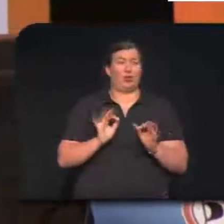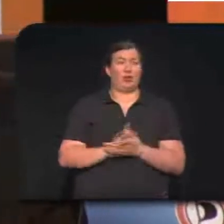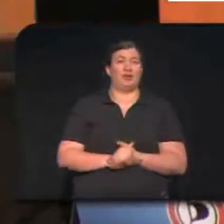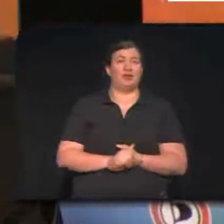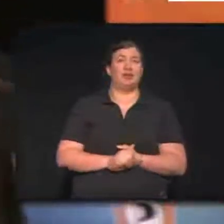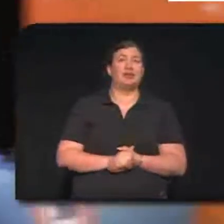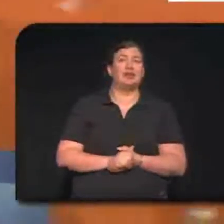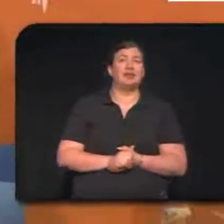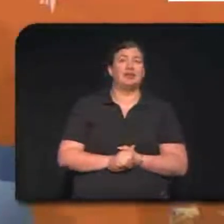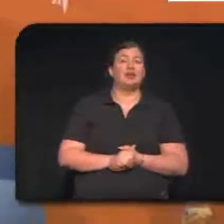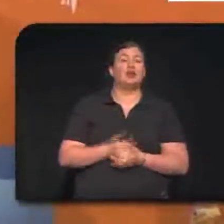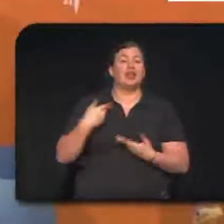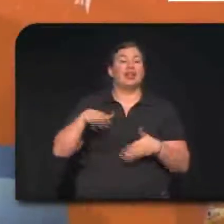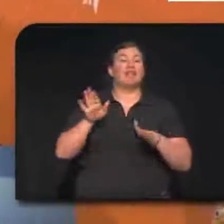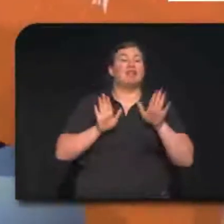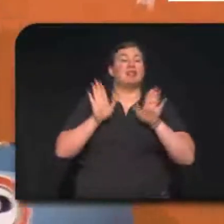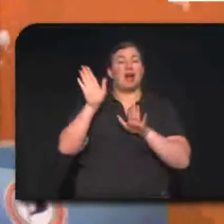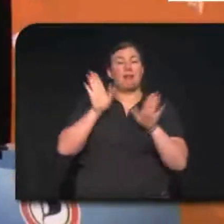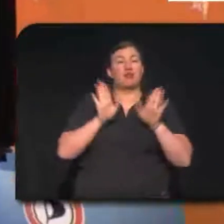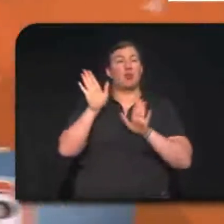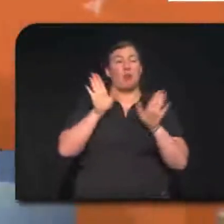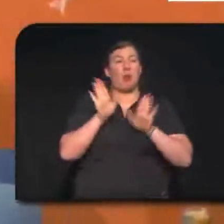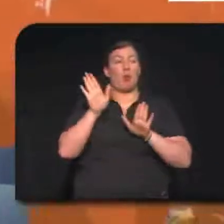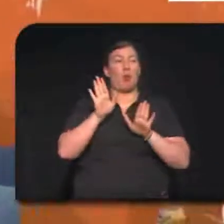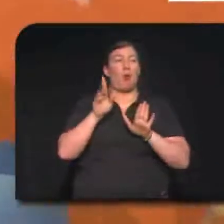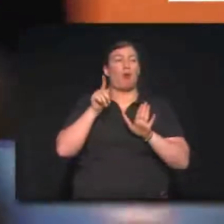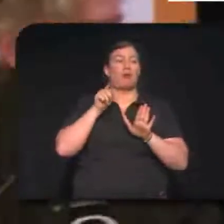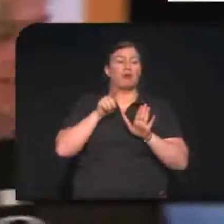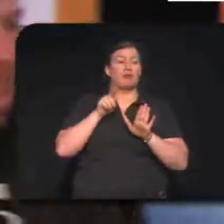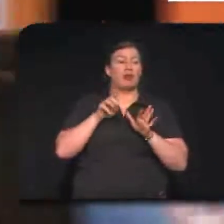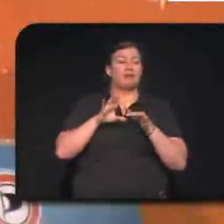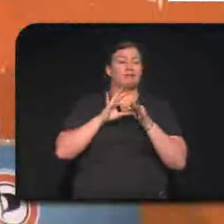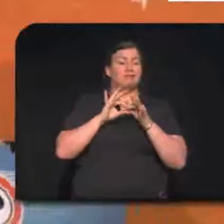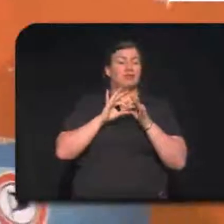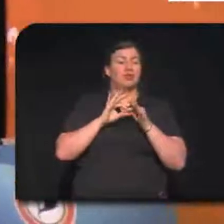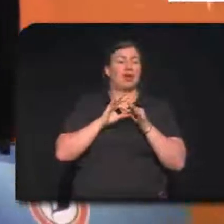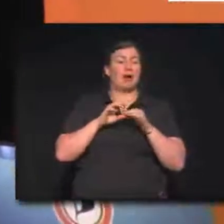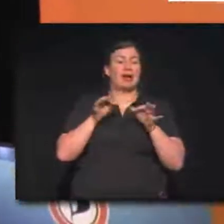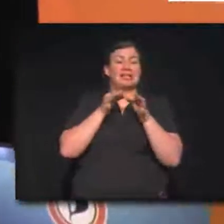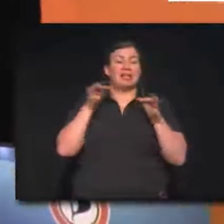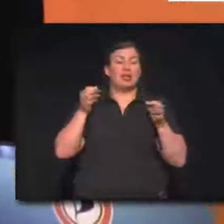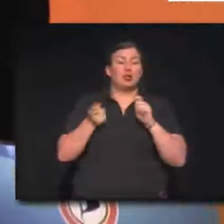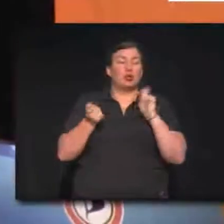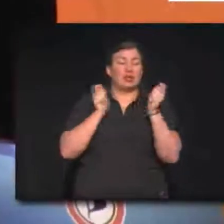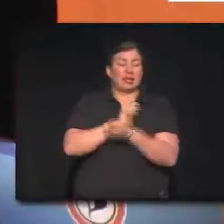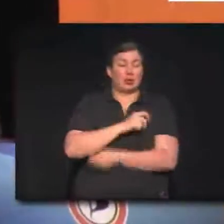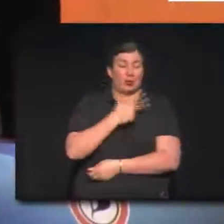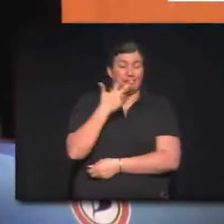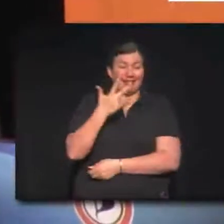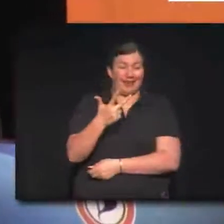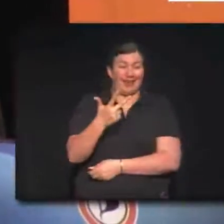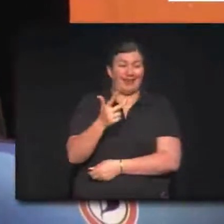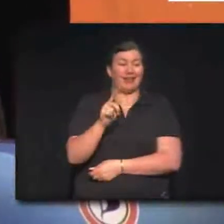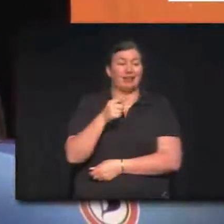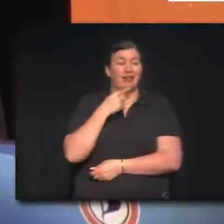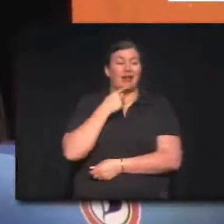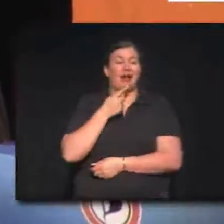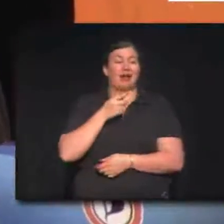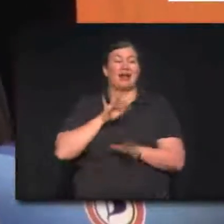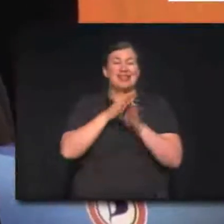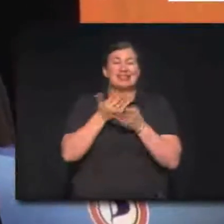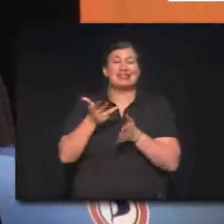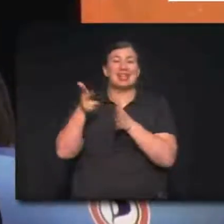bei der Abstimmung übersatzungsänderungsantrag 3 und 899